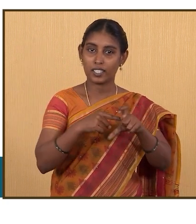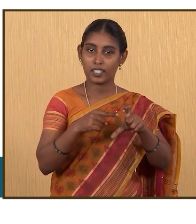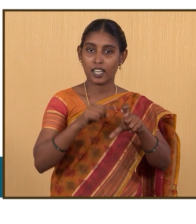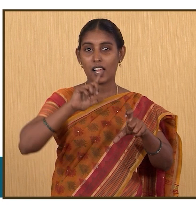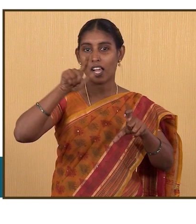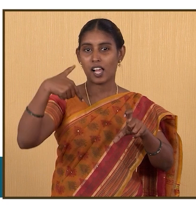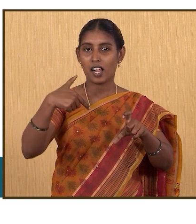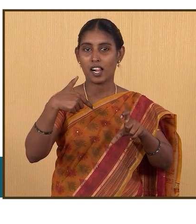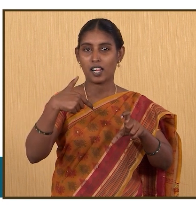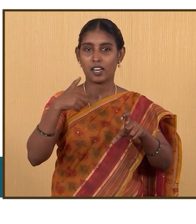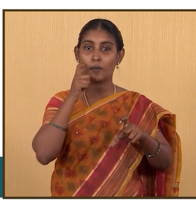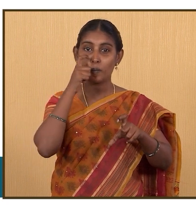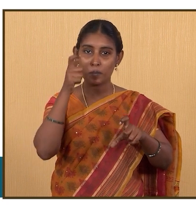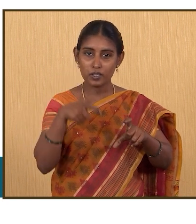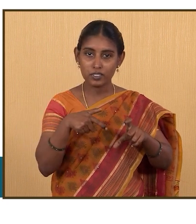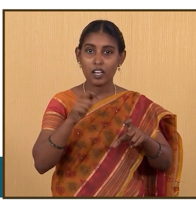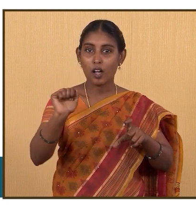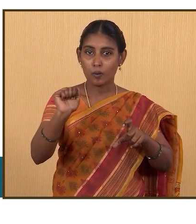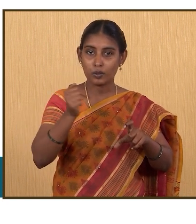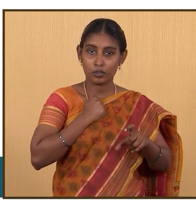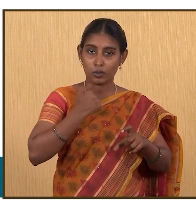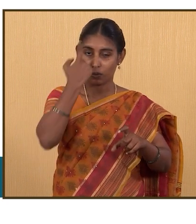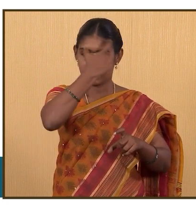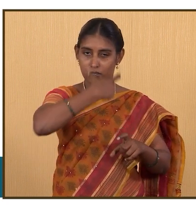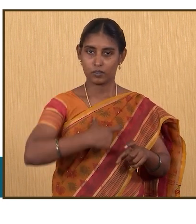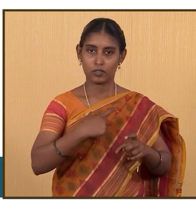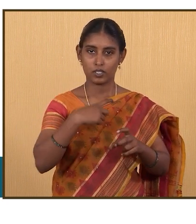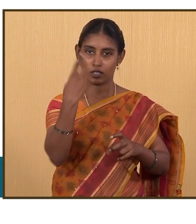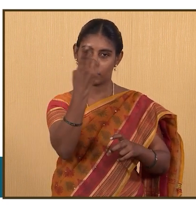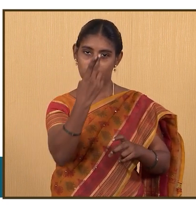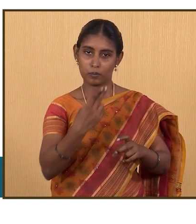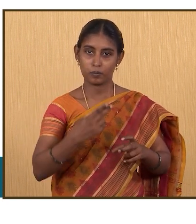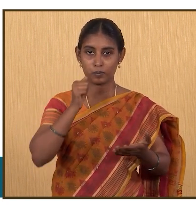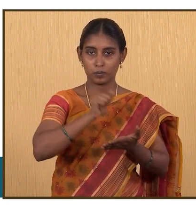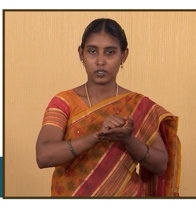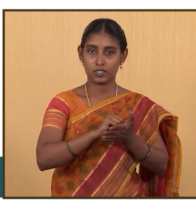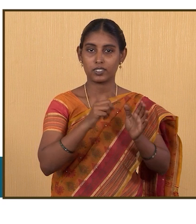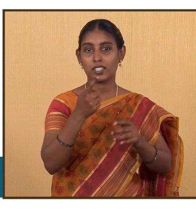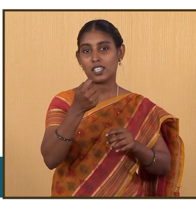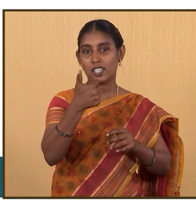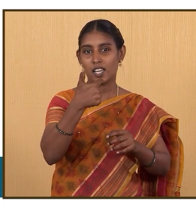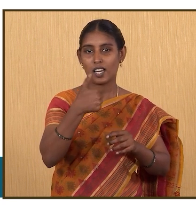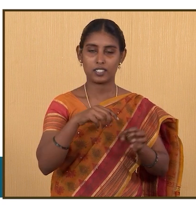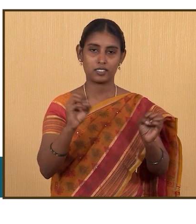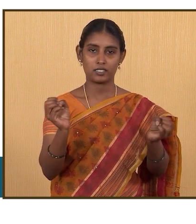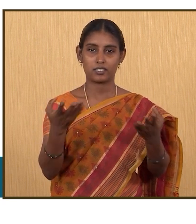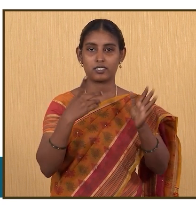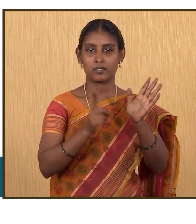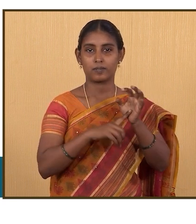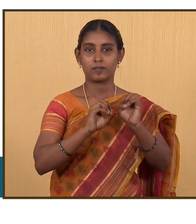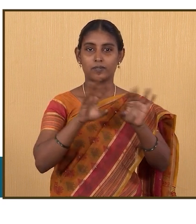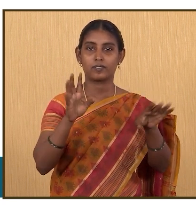7 எட்வர்ட் அப்படிங்கிறவர் தான் தன்னோட உருவம் பொதித்த நாணயங்களை முதன் முதல்ல வெளியிட்டார்.